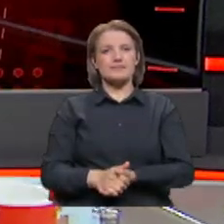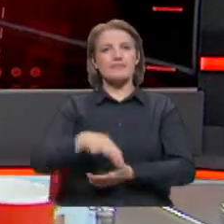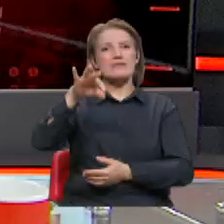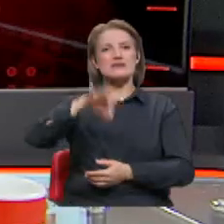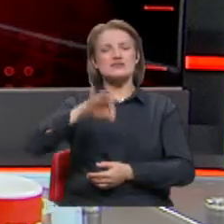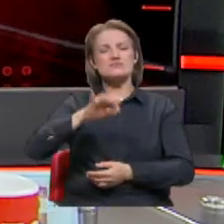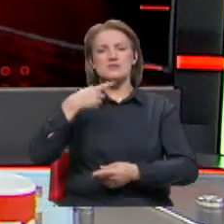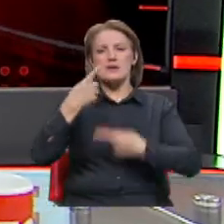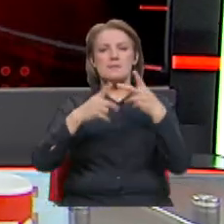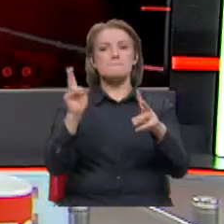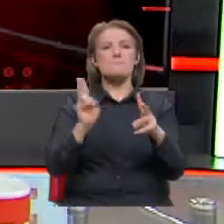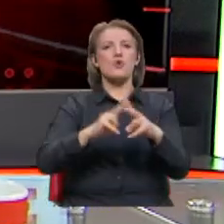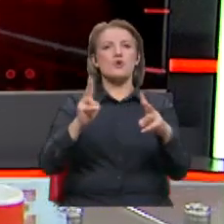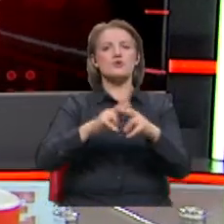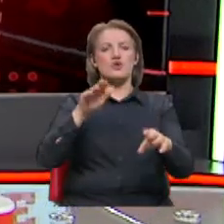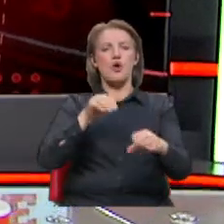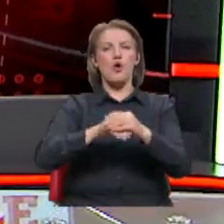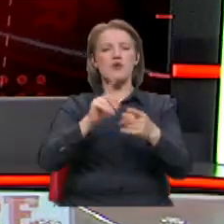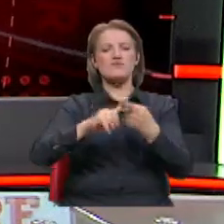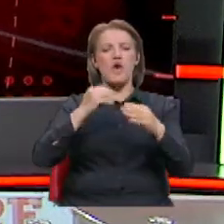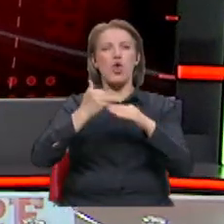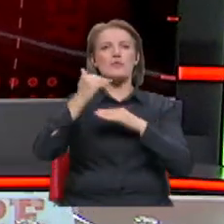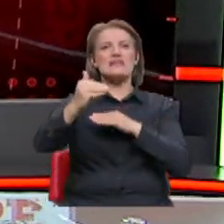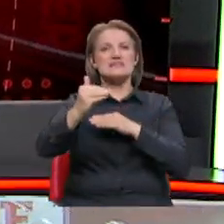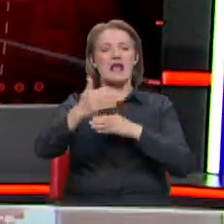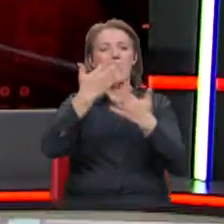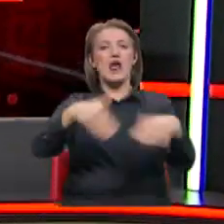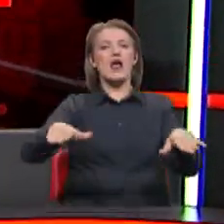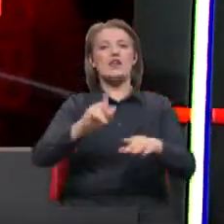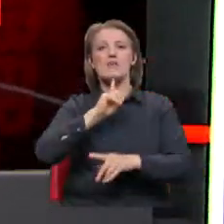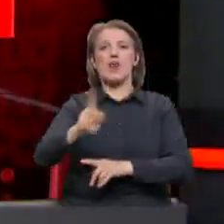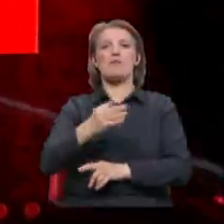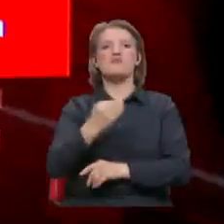Şimdi de bir daha var polise oy ve ötesini engelleme talimat